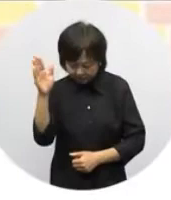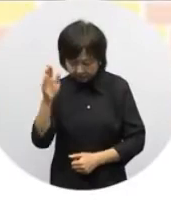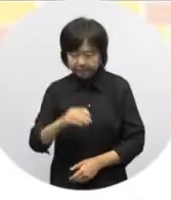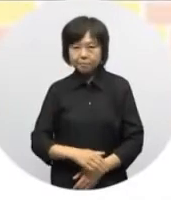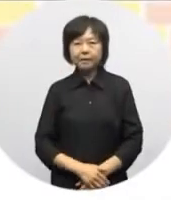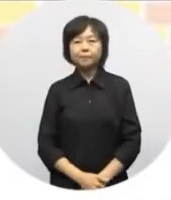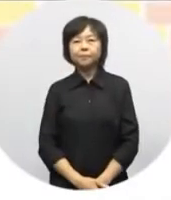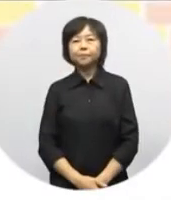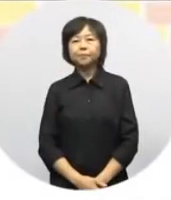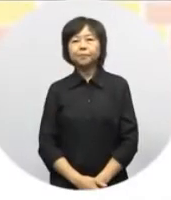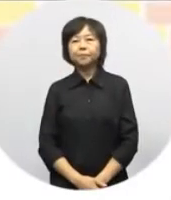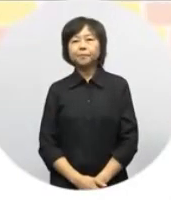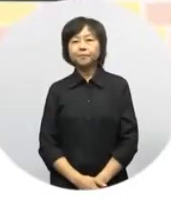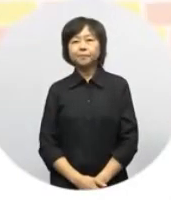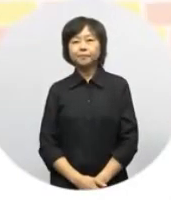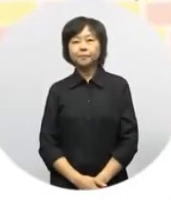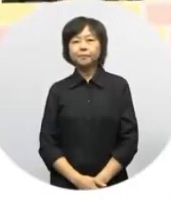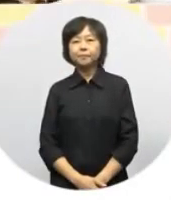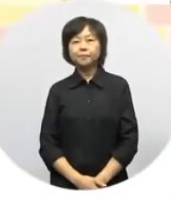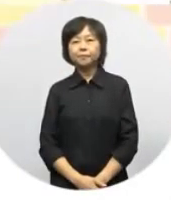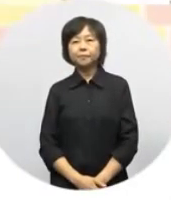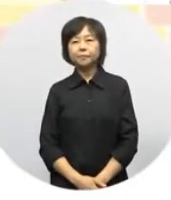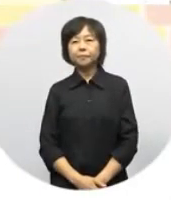いします。